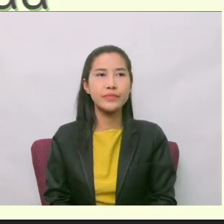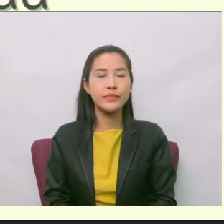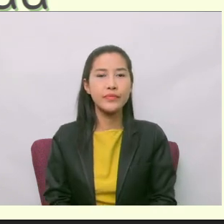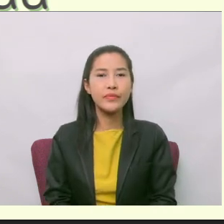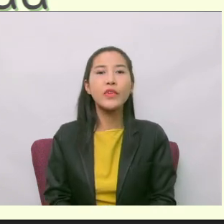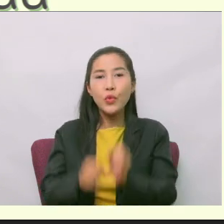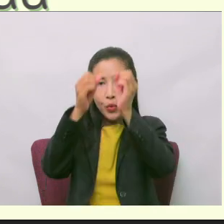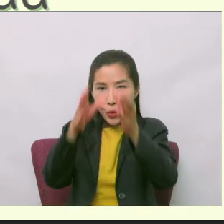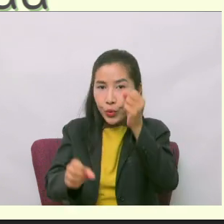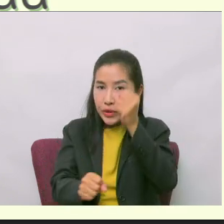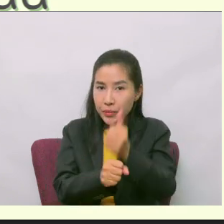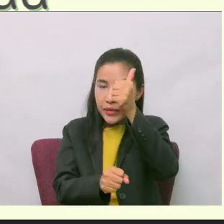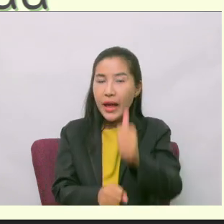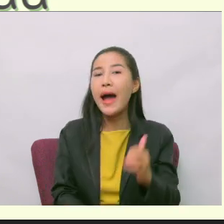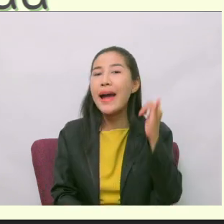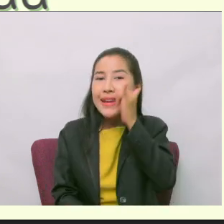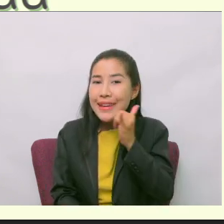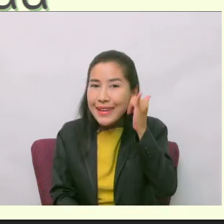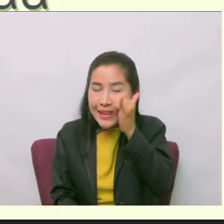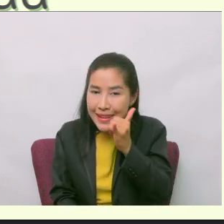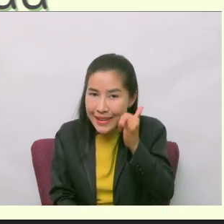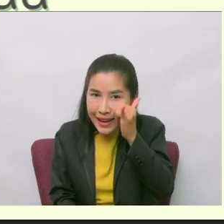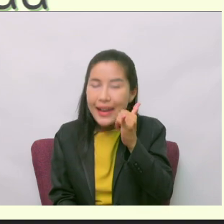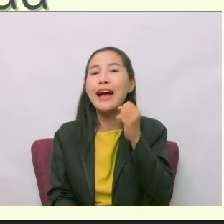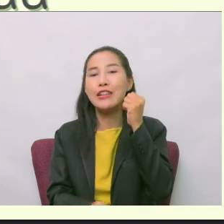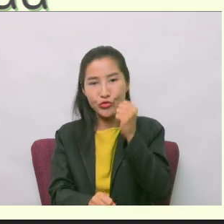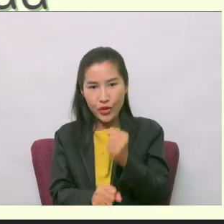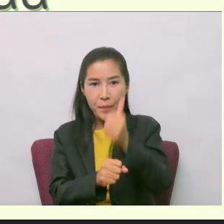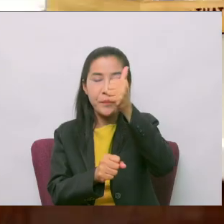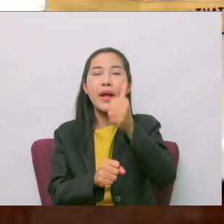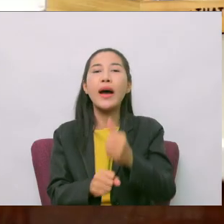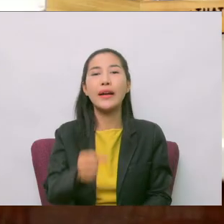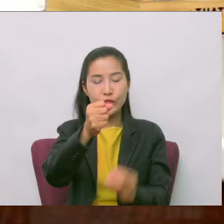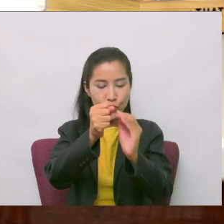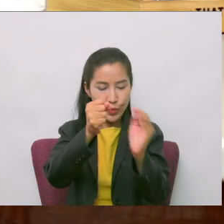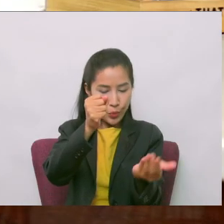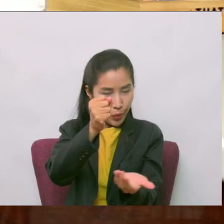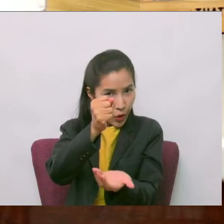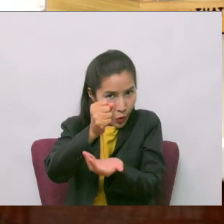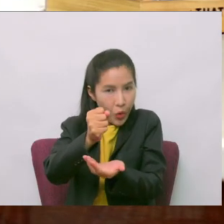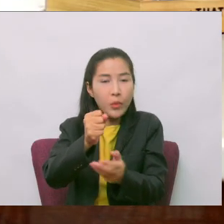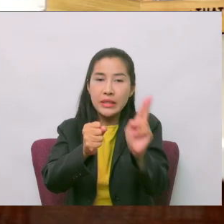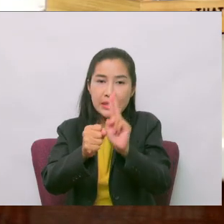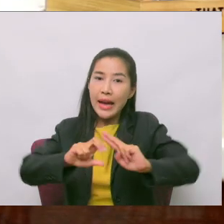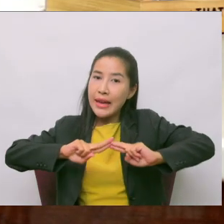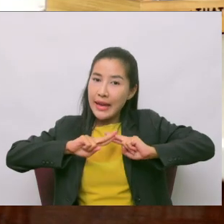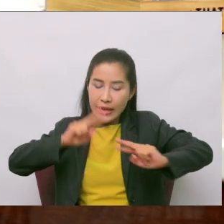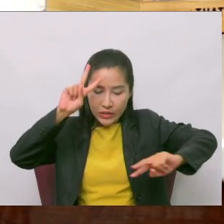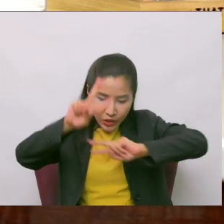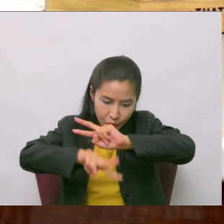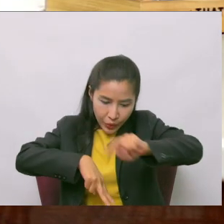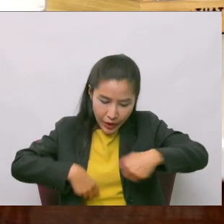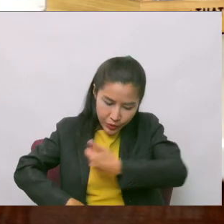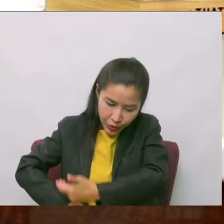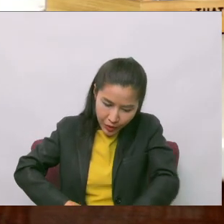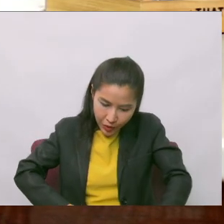ำได้คุณย่าคุณยายนะคะสามารถที่จะทำลูกประคบใช้เองได้นะคะใช้ดูแลสุขภาพของคนในครอบครัวได้